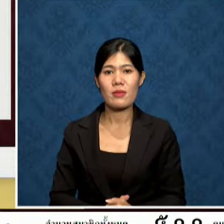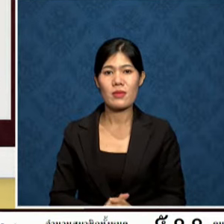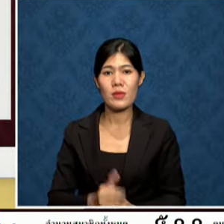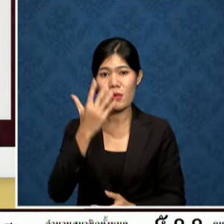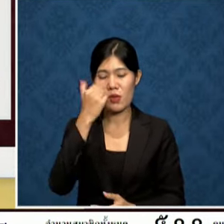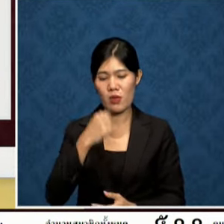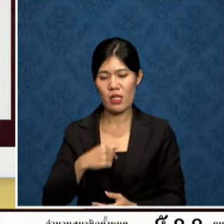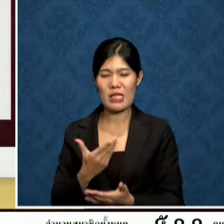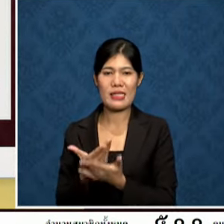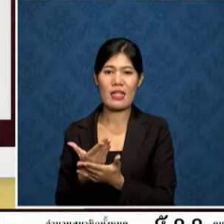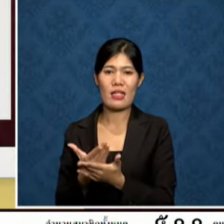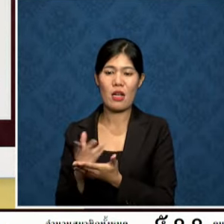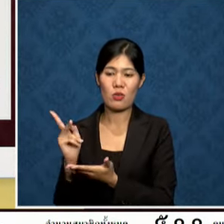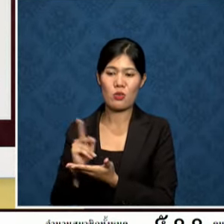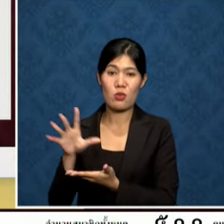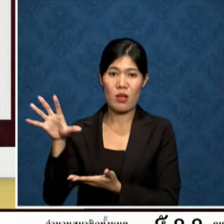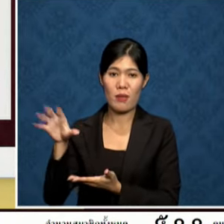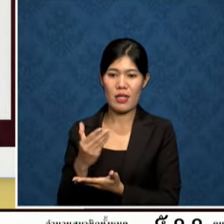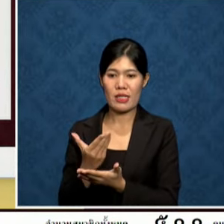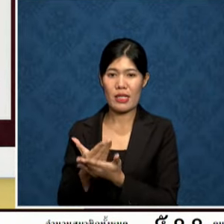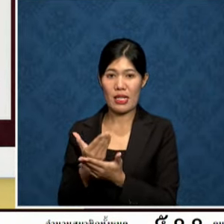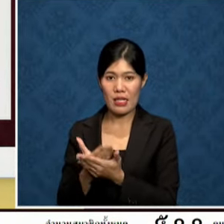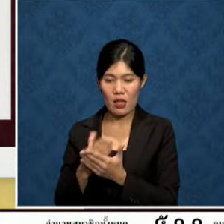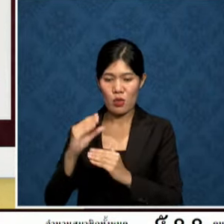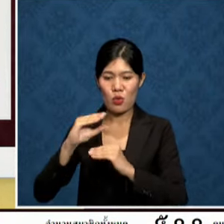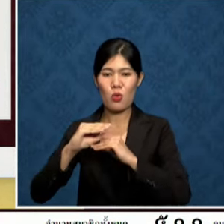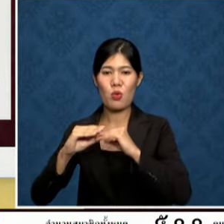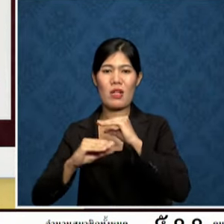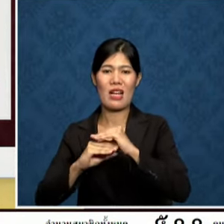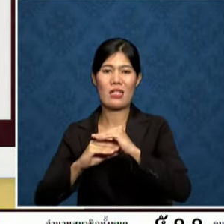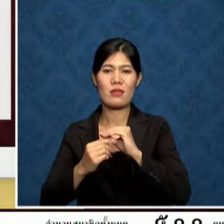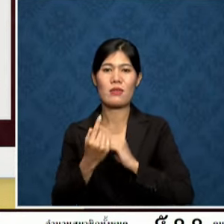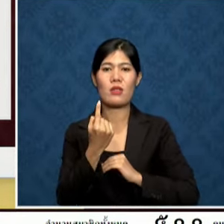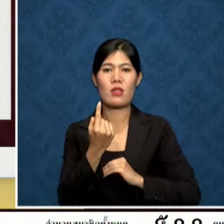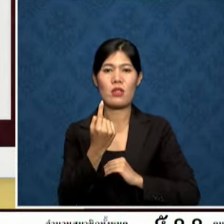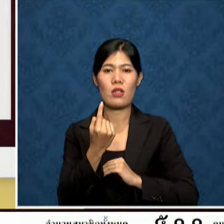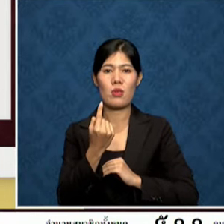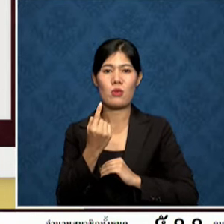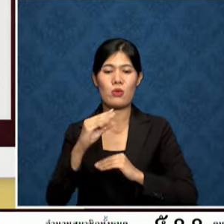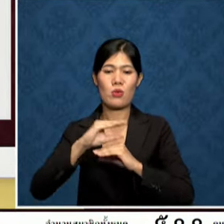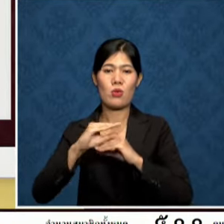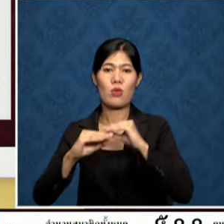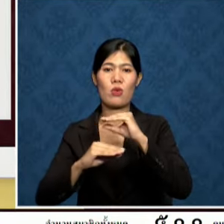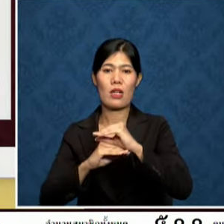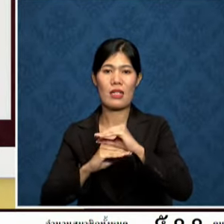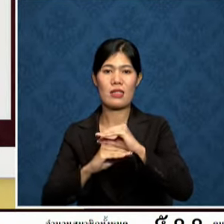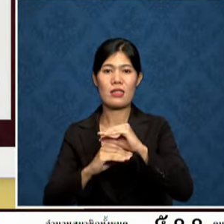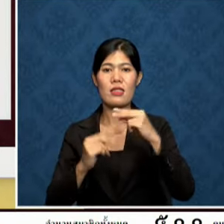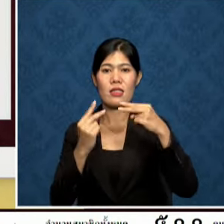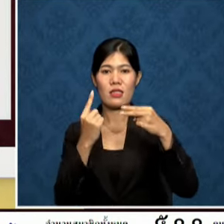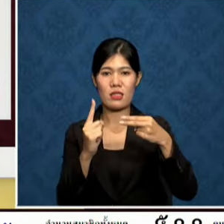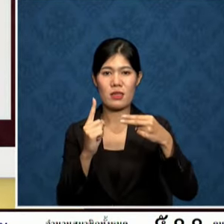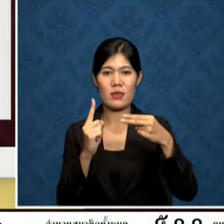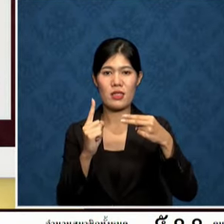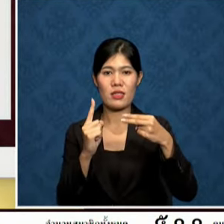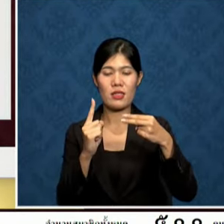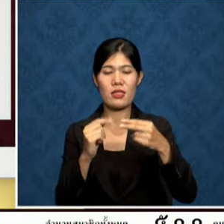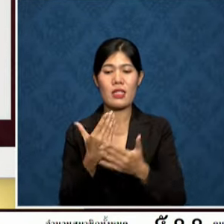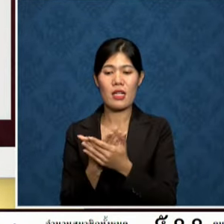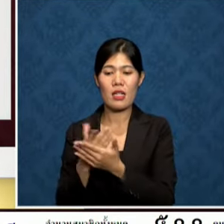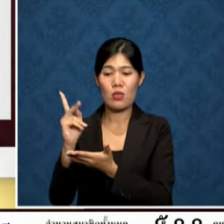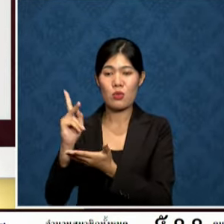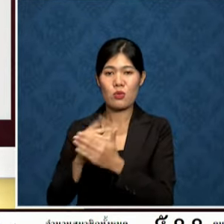ทำให้มีเงินมากพอที่จะไปทำโครงการโครงการเดียวนี่แหละค่ะนั่นก็คือ Digital walletที่ทำให้เราต้องกู้